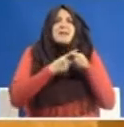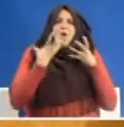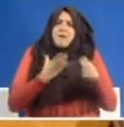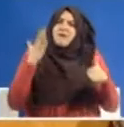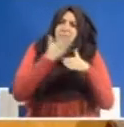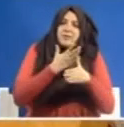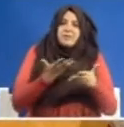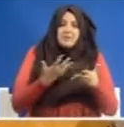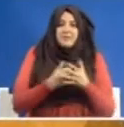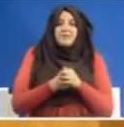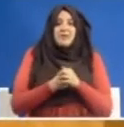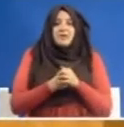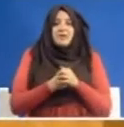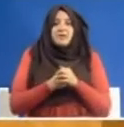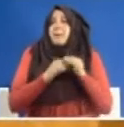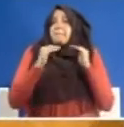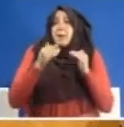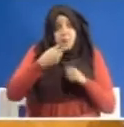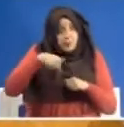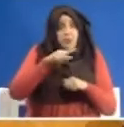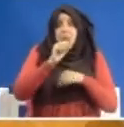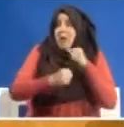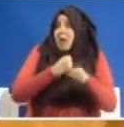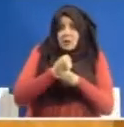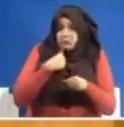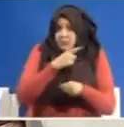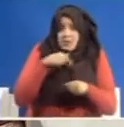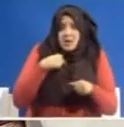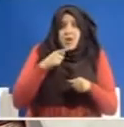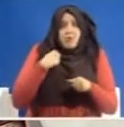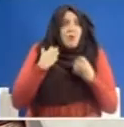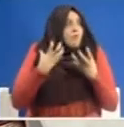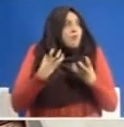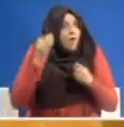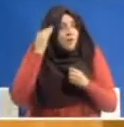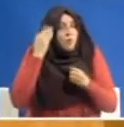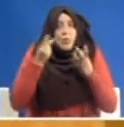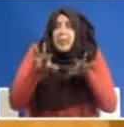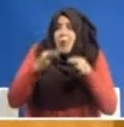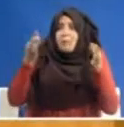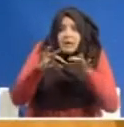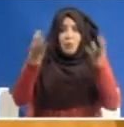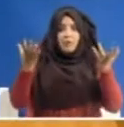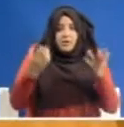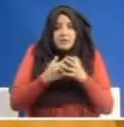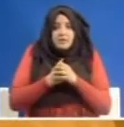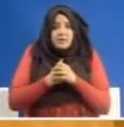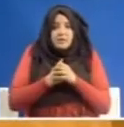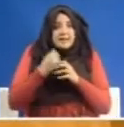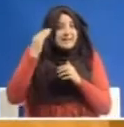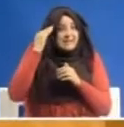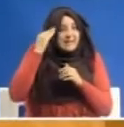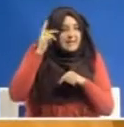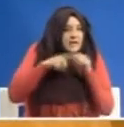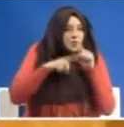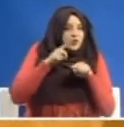فيها. فكذلك نحن أيضا ونحن الآن في هذا العمر في كثير من الأحيان تتحرك فينا غرائز الاكتشاف، حتى ربما نعرف أن هناك أشياء